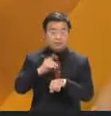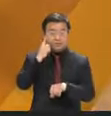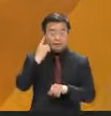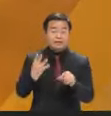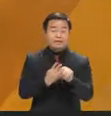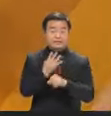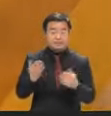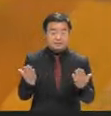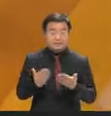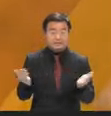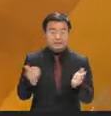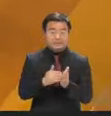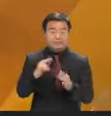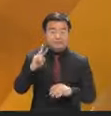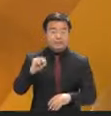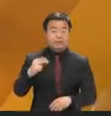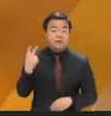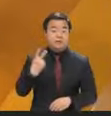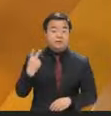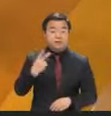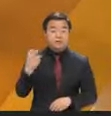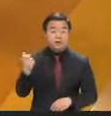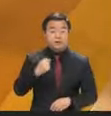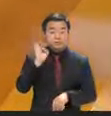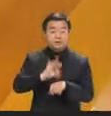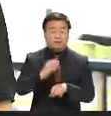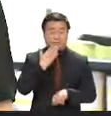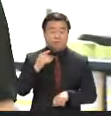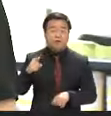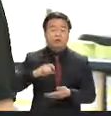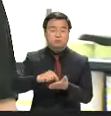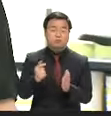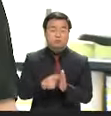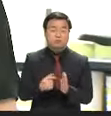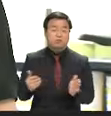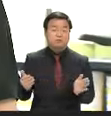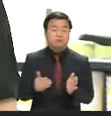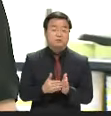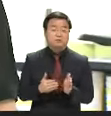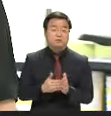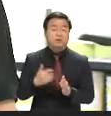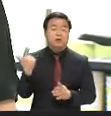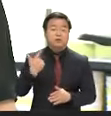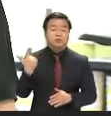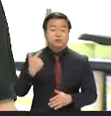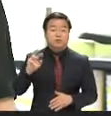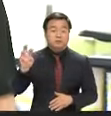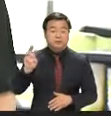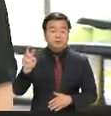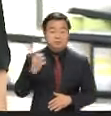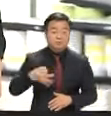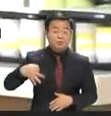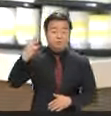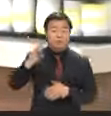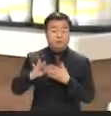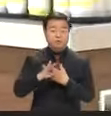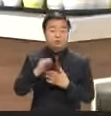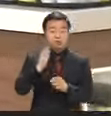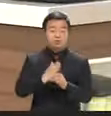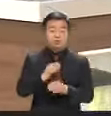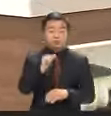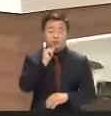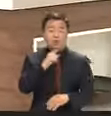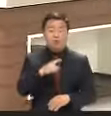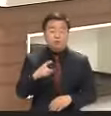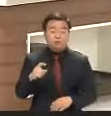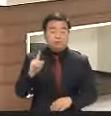일해받는 22,000여원으로 살 수 있는 건 이 정도입니다. 최저임금이 6,030원으로 오르면 여기서 콩나물 한 봉지